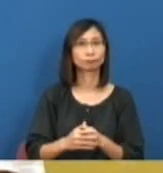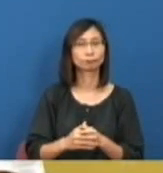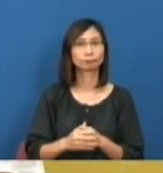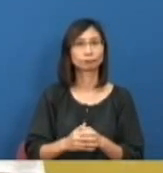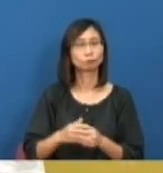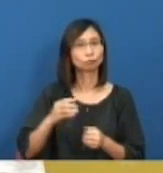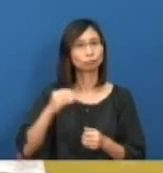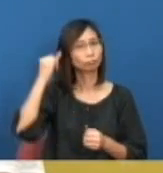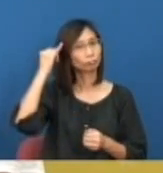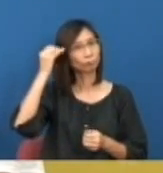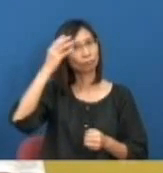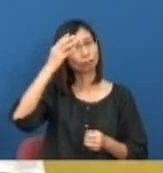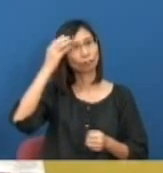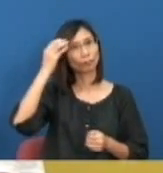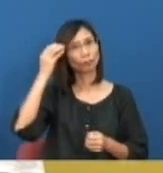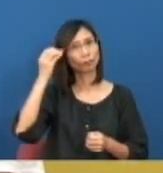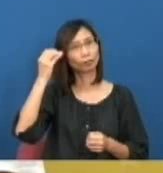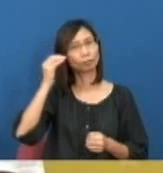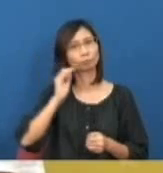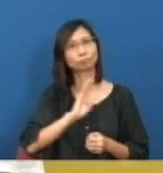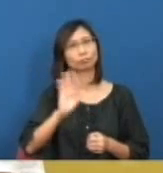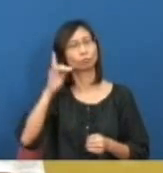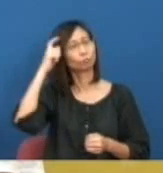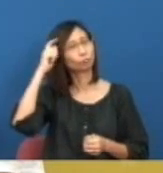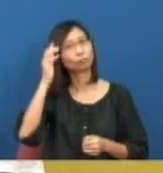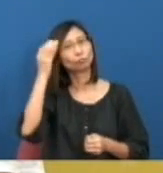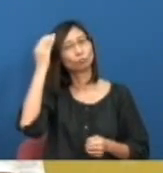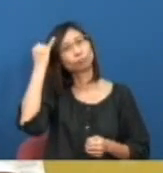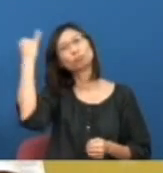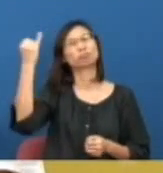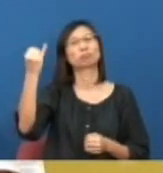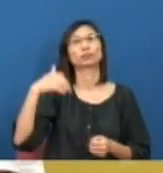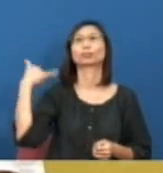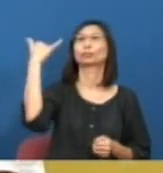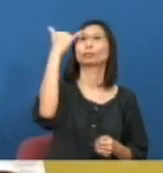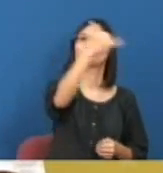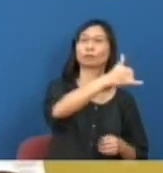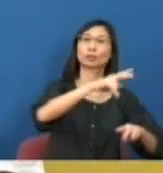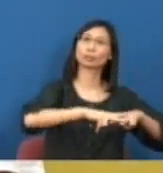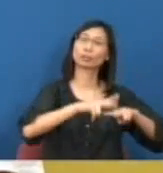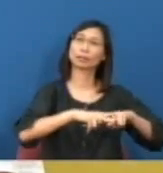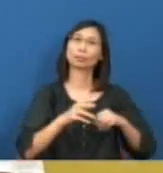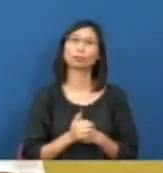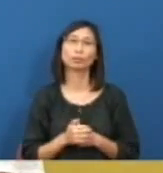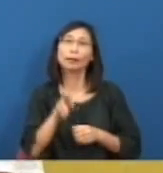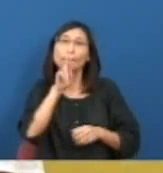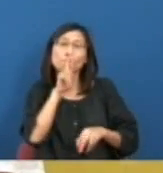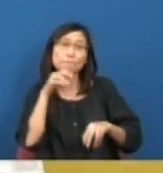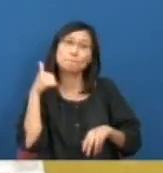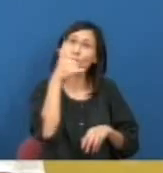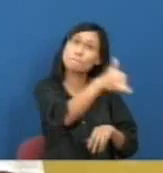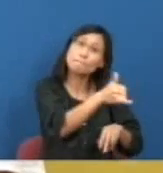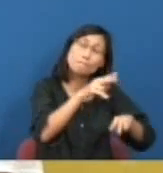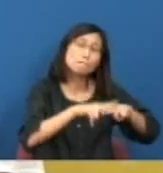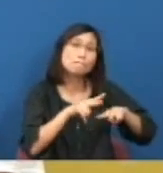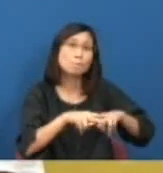唔想翻大陸醫病，因為呢個有違佢嘅原則，就係即係如果秘密翻去，佢就唔想做，因為佢唔想做秘密